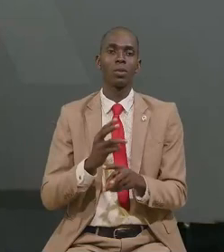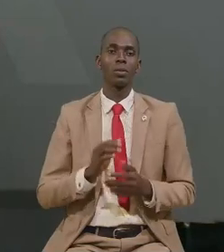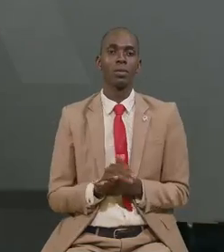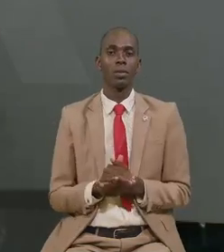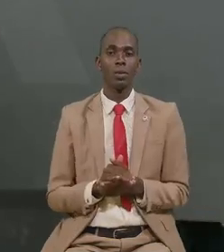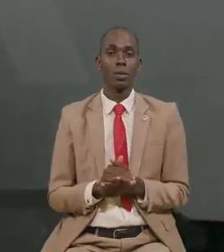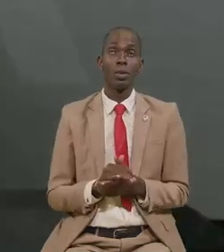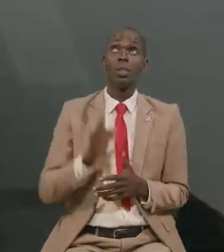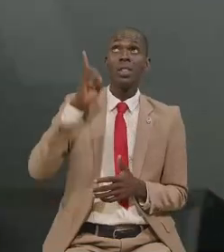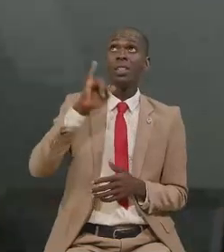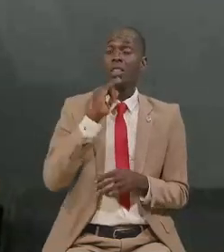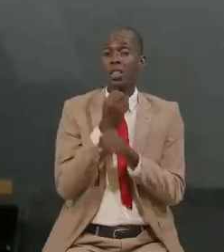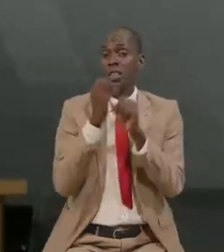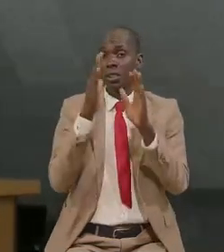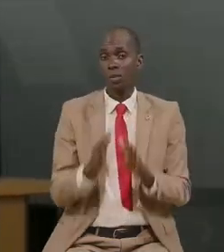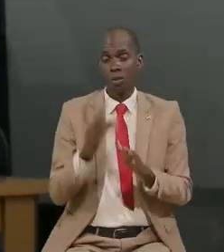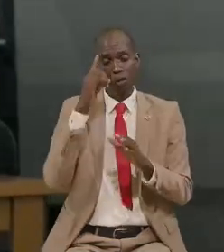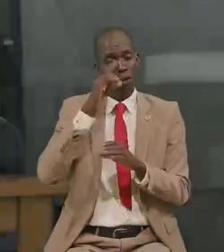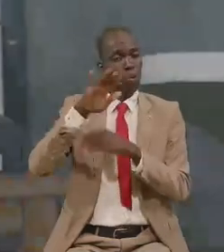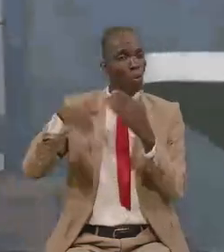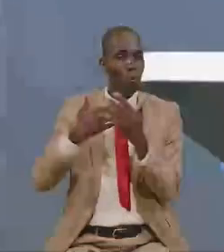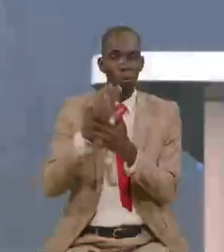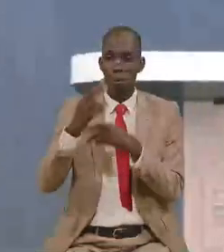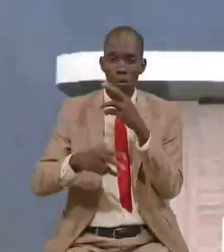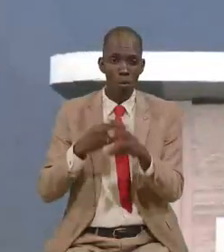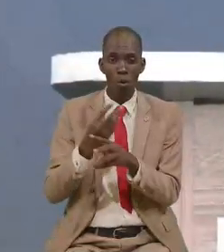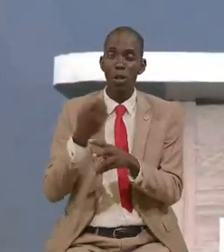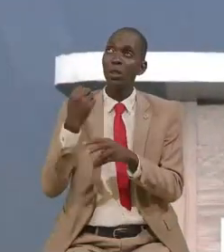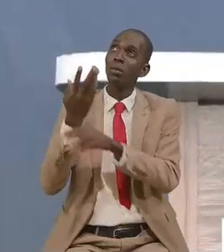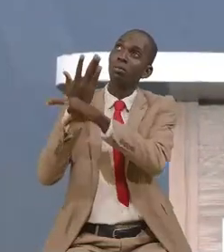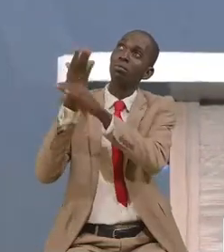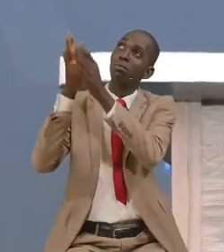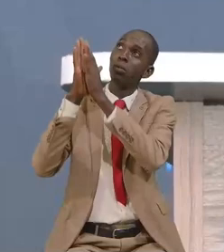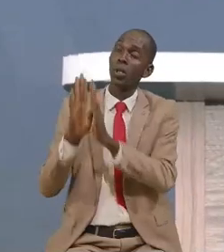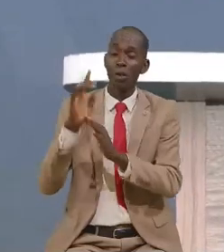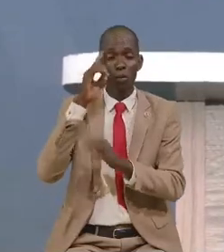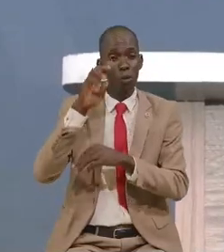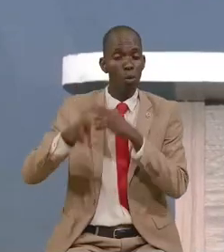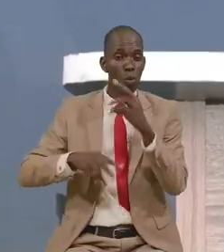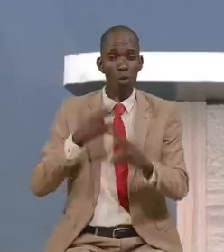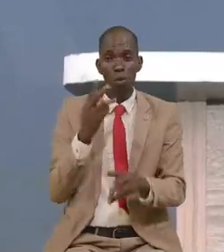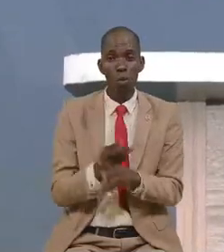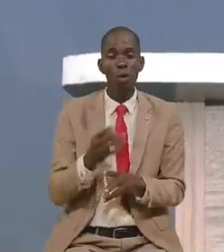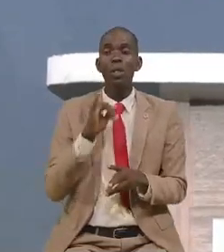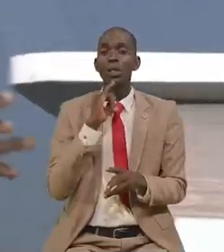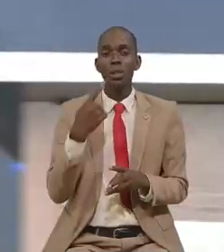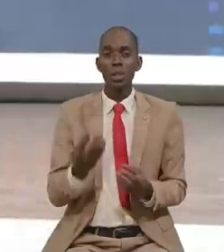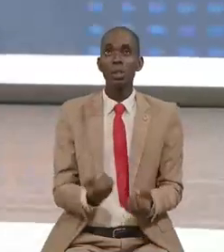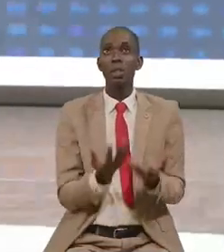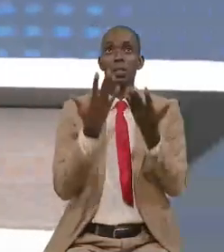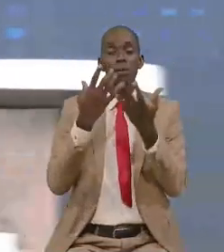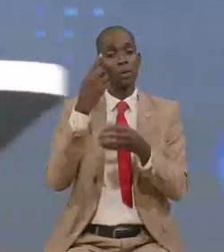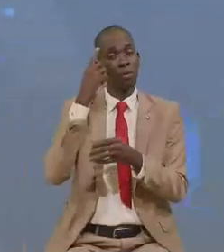Il est le sauveur du monde entier. Il est l'avocat du monde entier. Il est la victime expiatoire du monde entier. Il